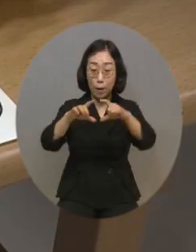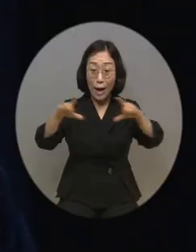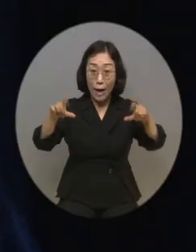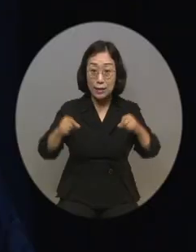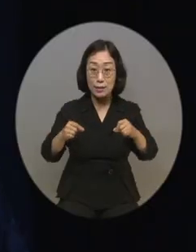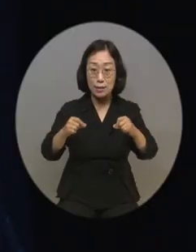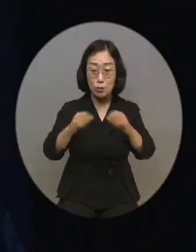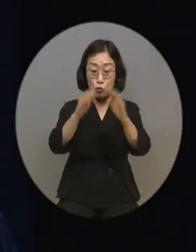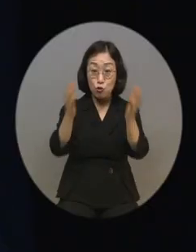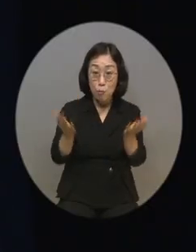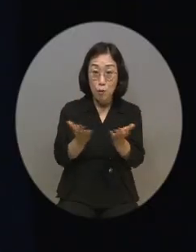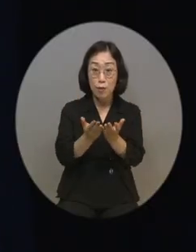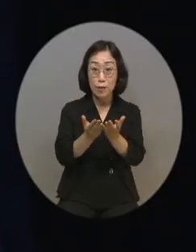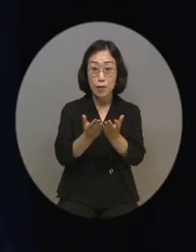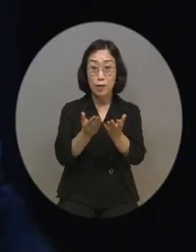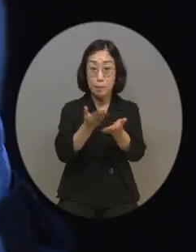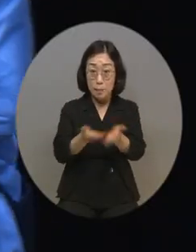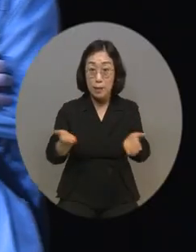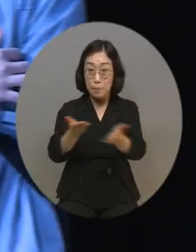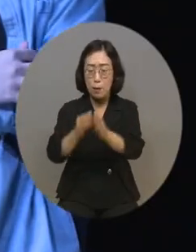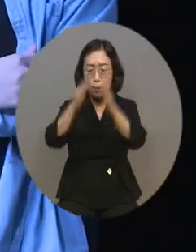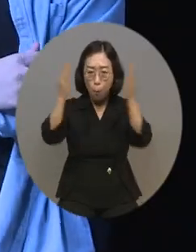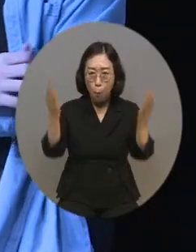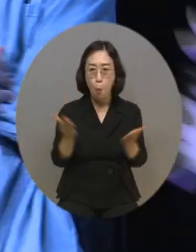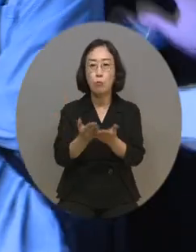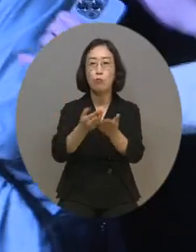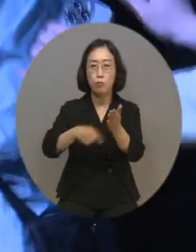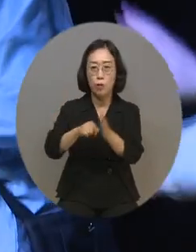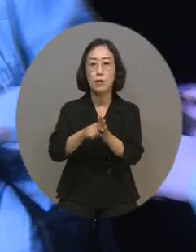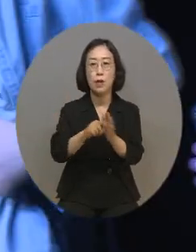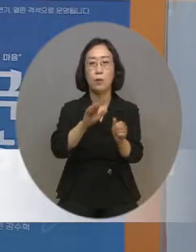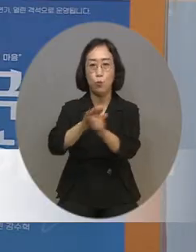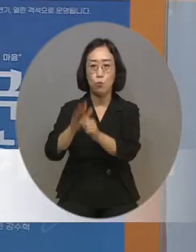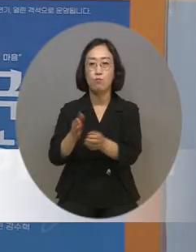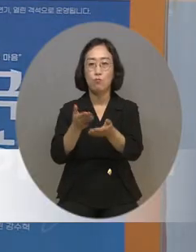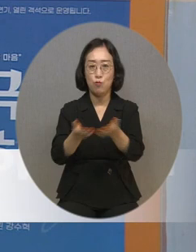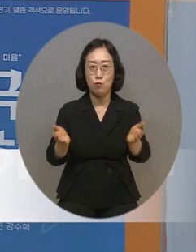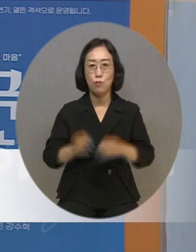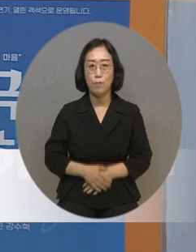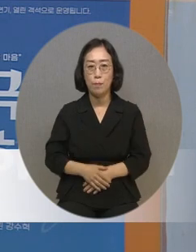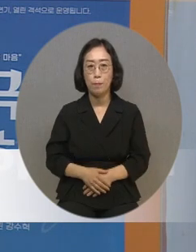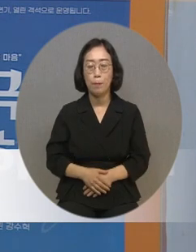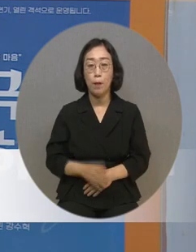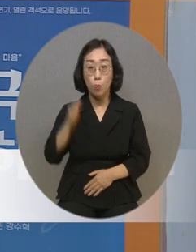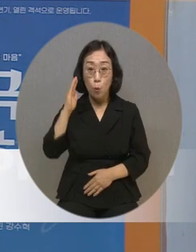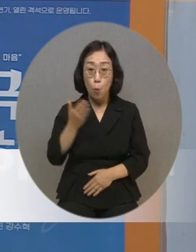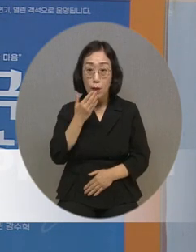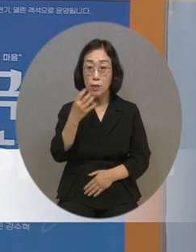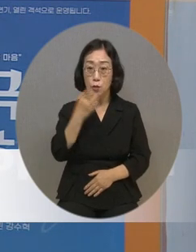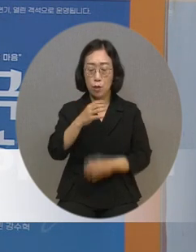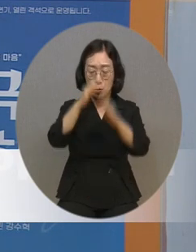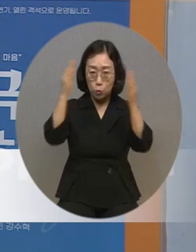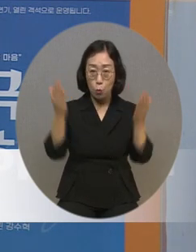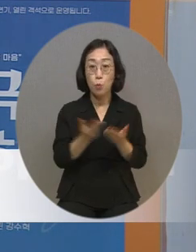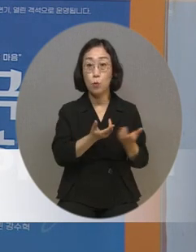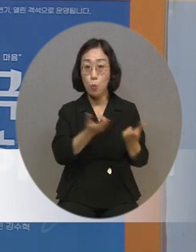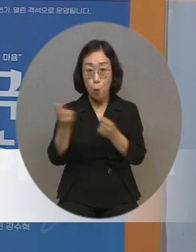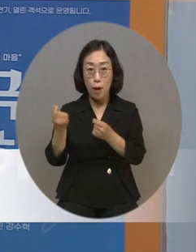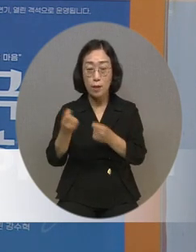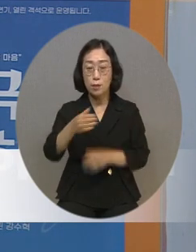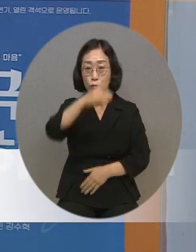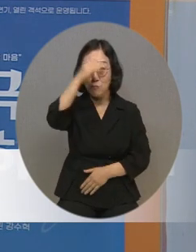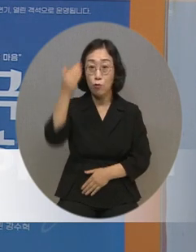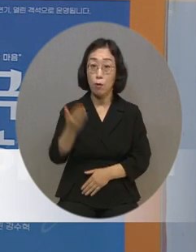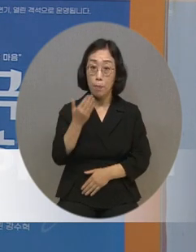주머니를 준비해 모두를 위한 공연 관람을 도왔습니다. 농인과 청인이 모두 동시에 볼 수 있는 공연을 만들 수